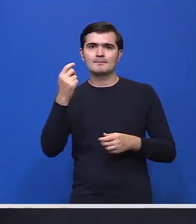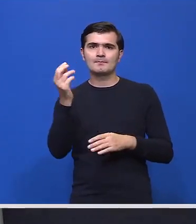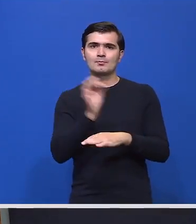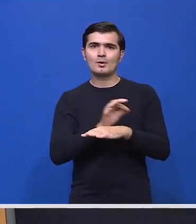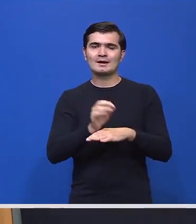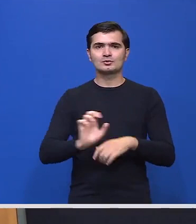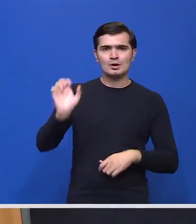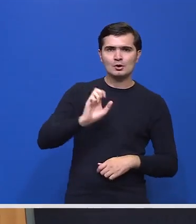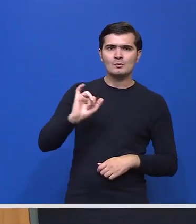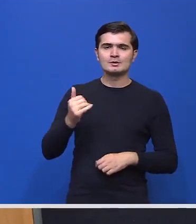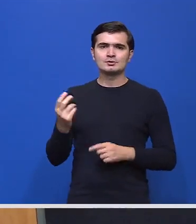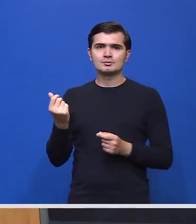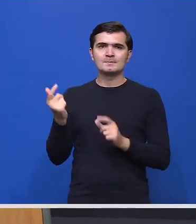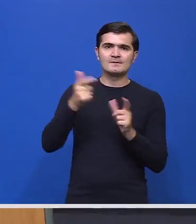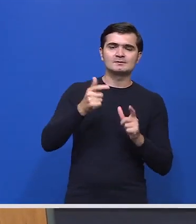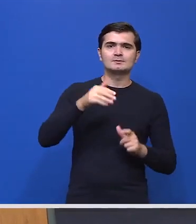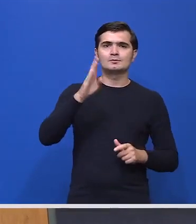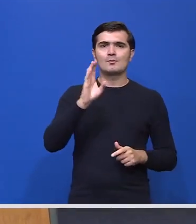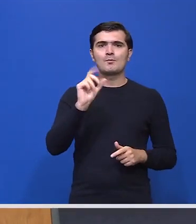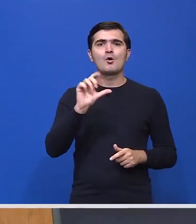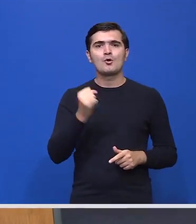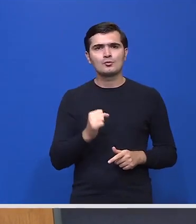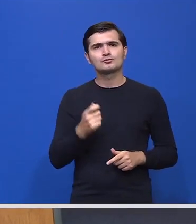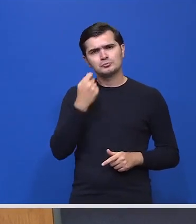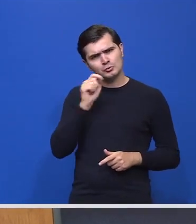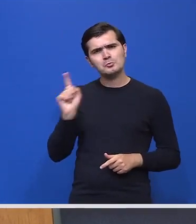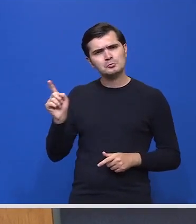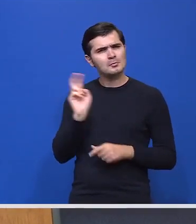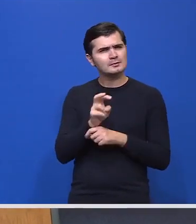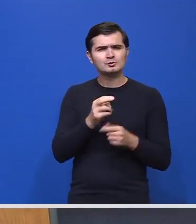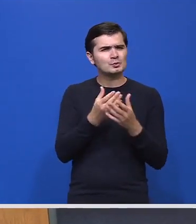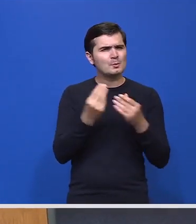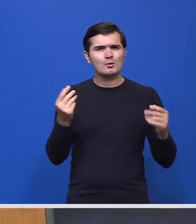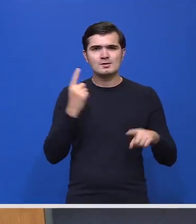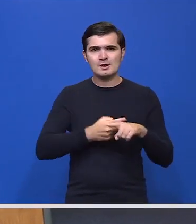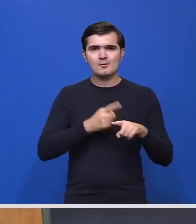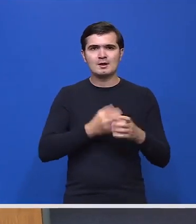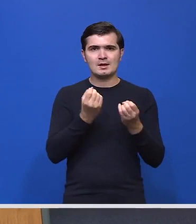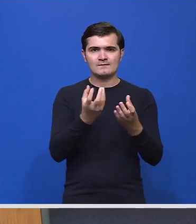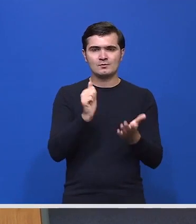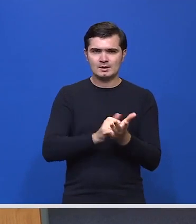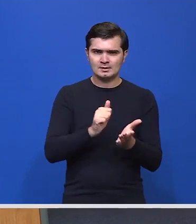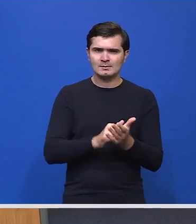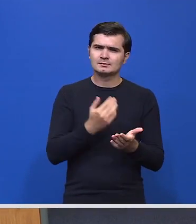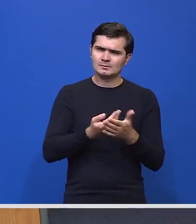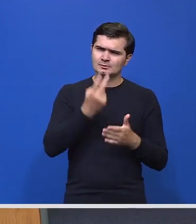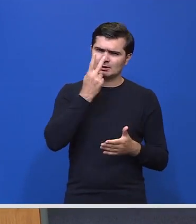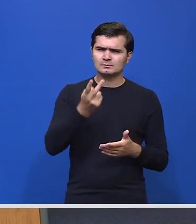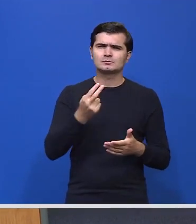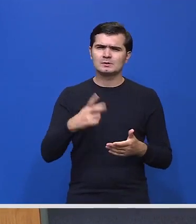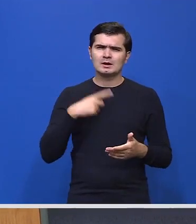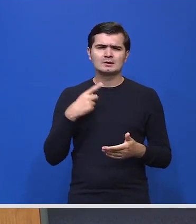europene, domnul Marcel Boloș. Domnia sa participă foarte des la briefingurile de presă, pentru că, după cum ați observat, sunt foarte multe